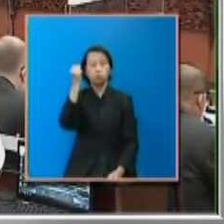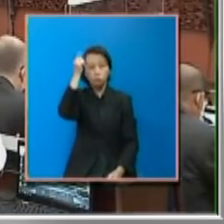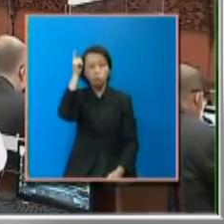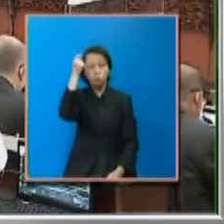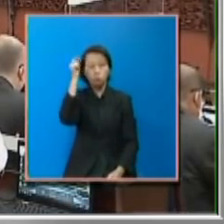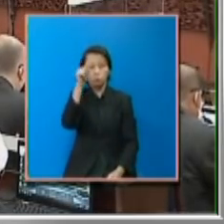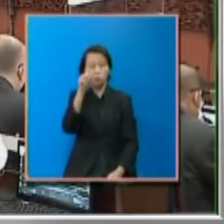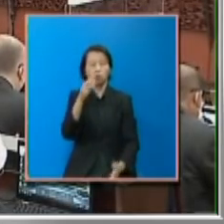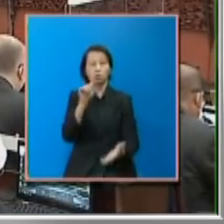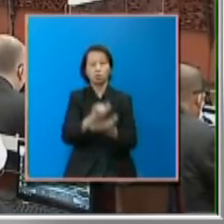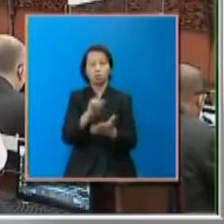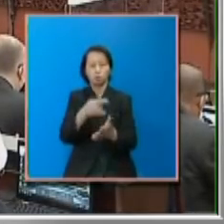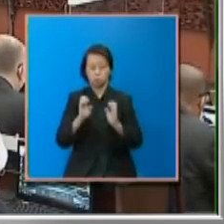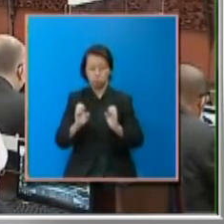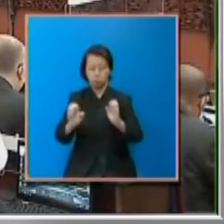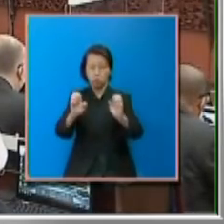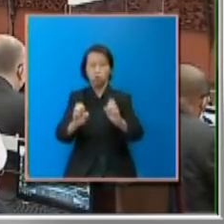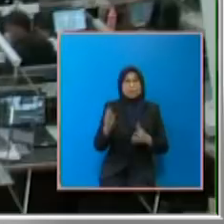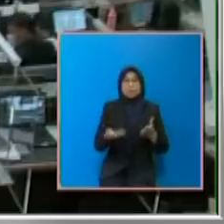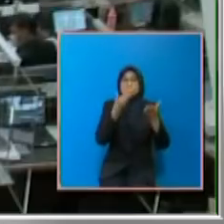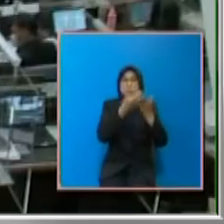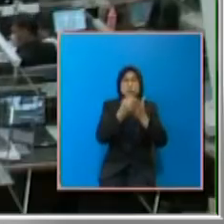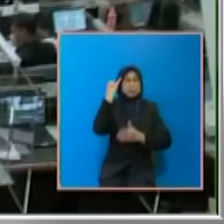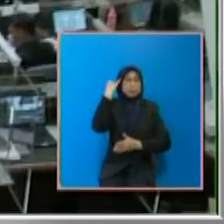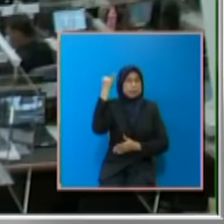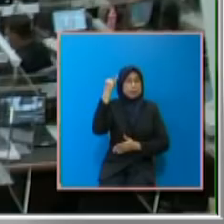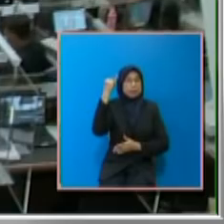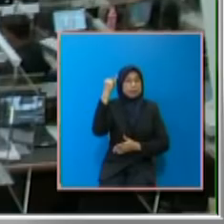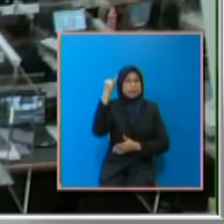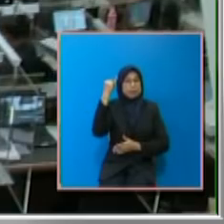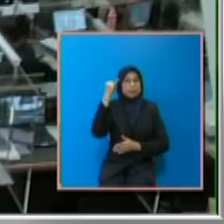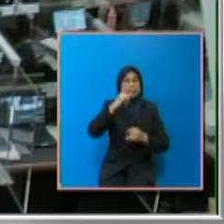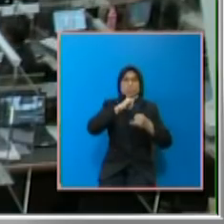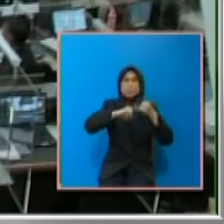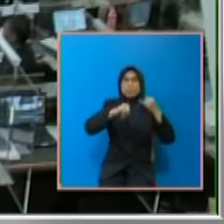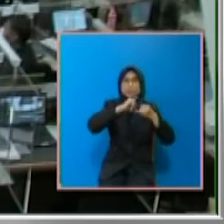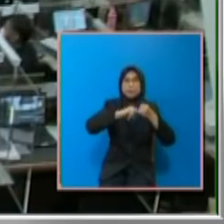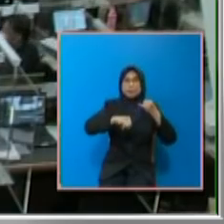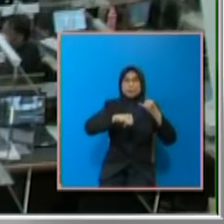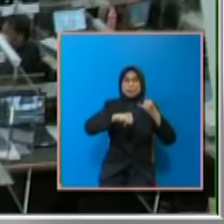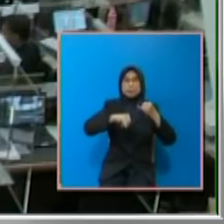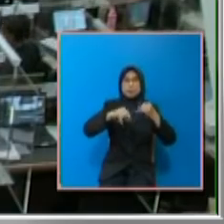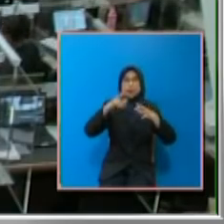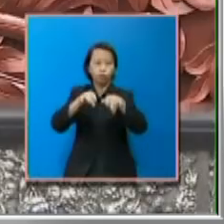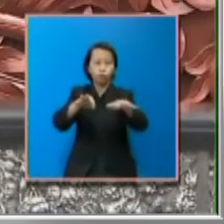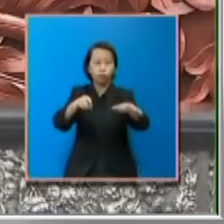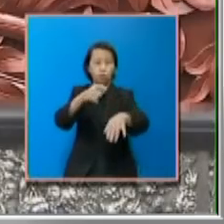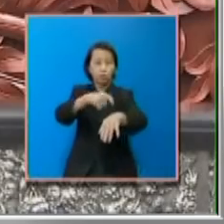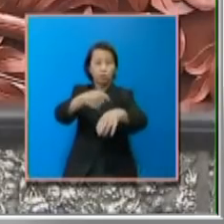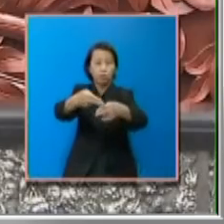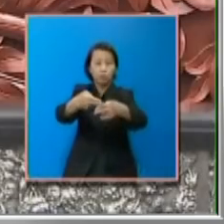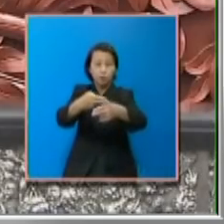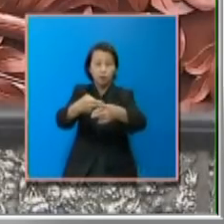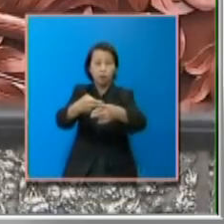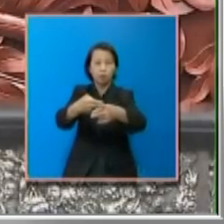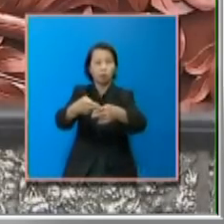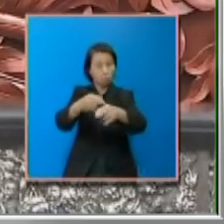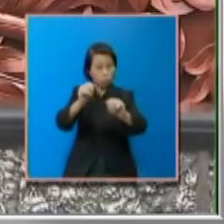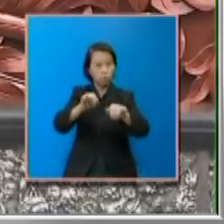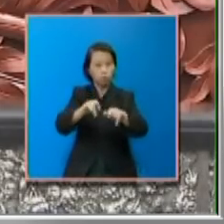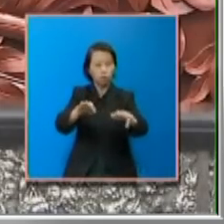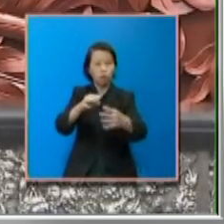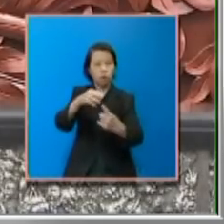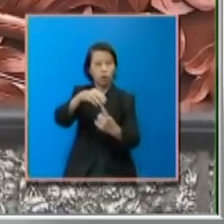较周详的这种就是说疫情的这个控制的这个模式，比如说去年的年